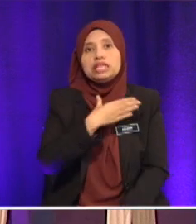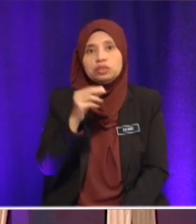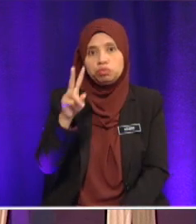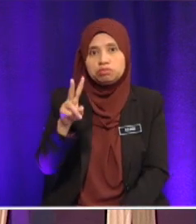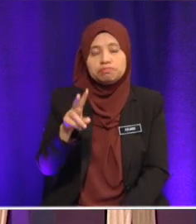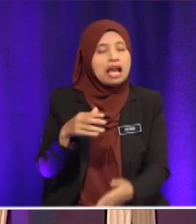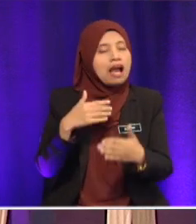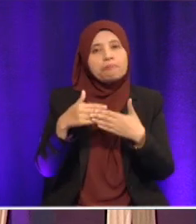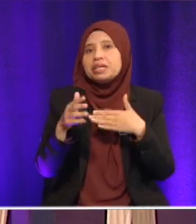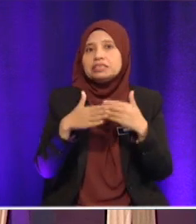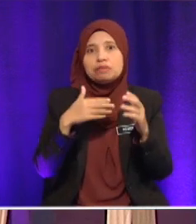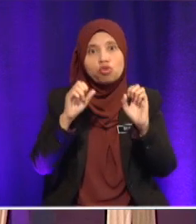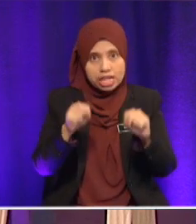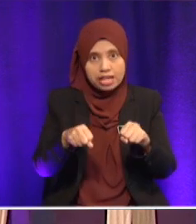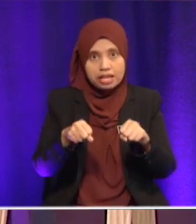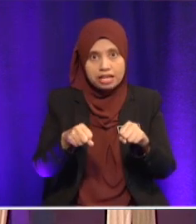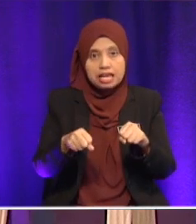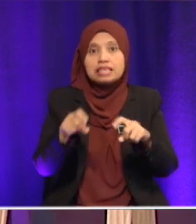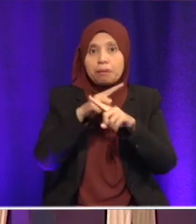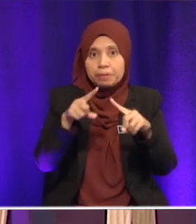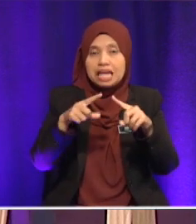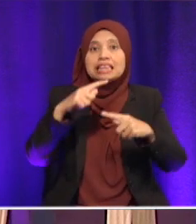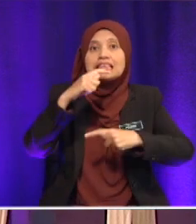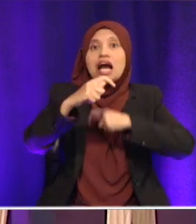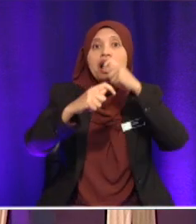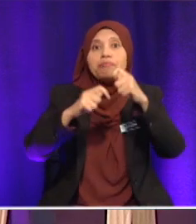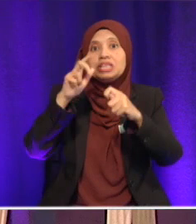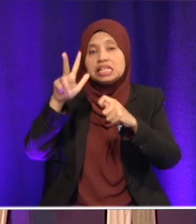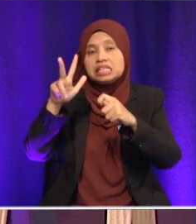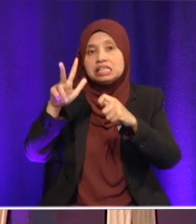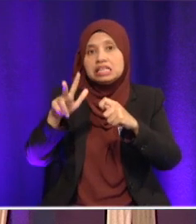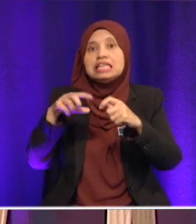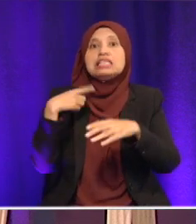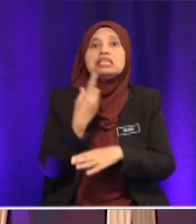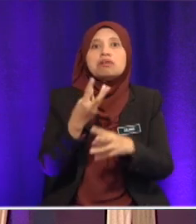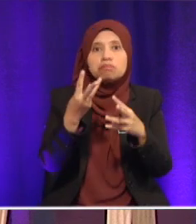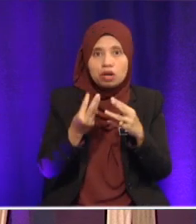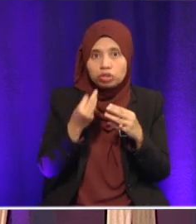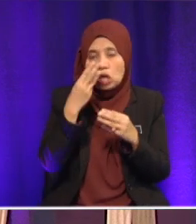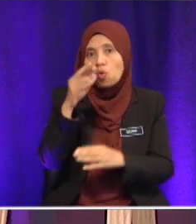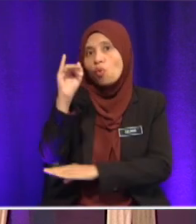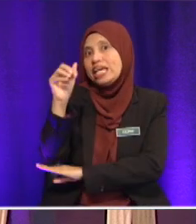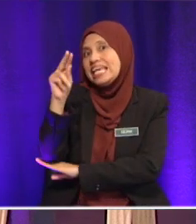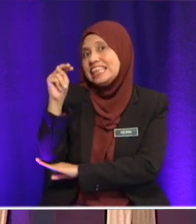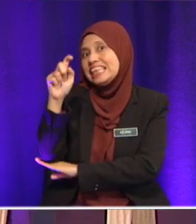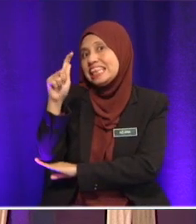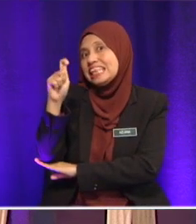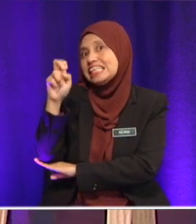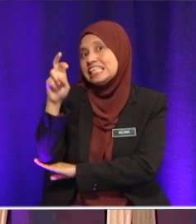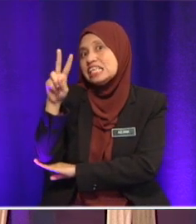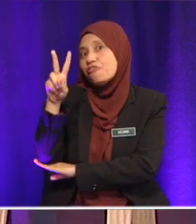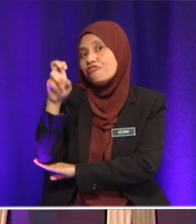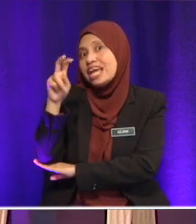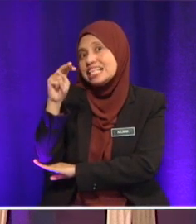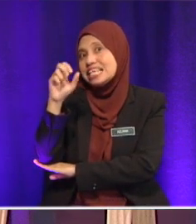ada masalah cuma tahap 3 itu untuk memastikan etervensi yang kita buat kita beli dilaksanakan sekurang-kurangnya kita